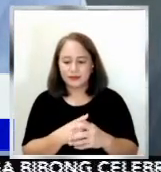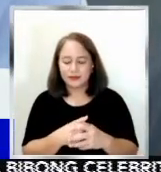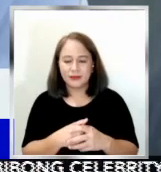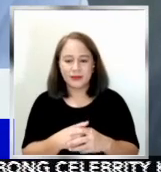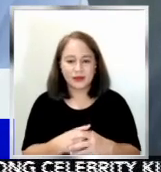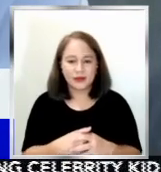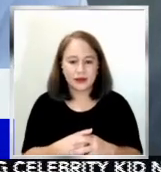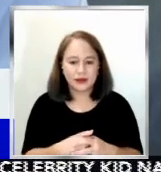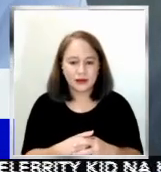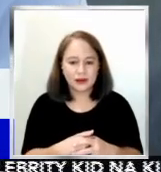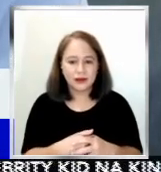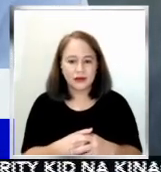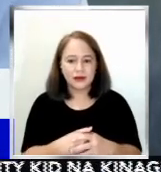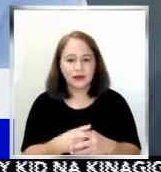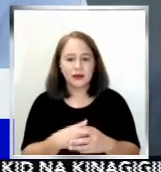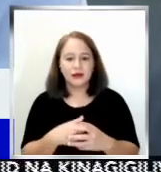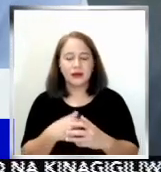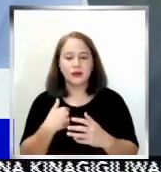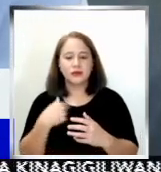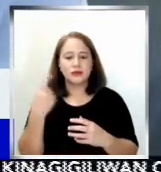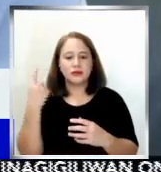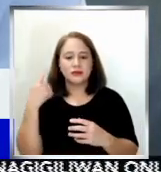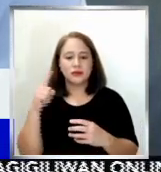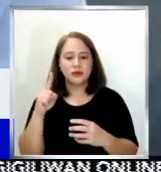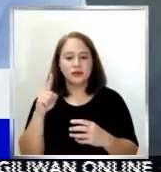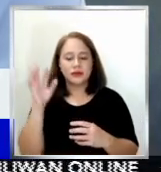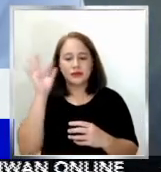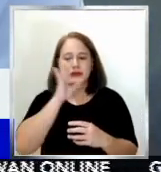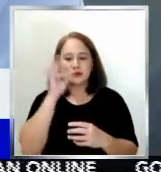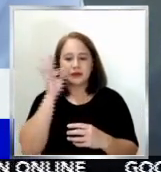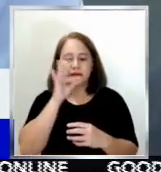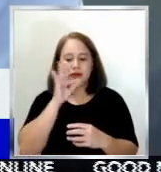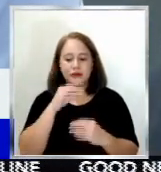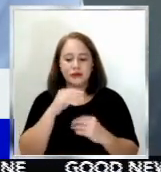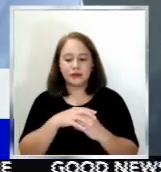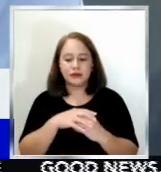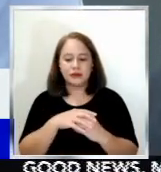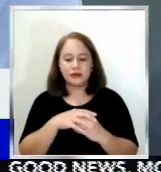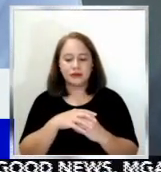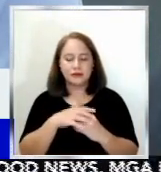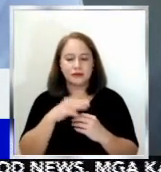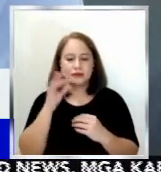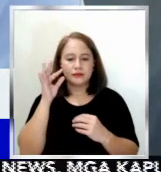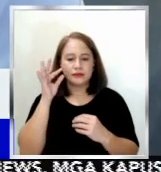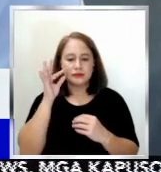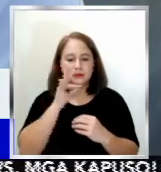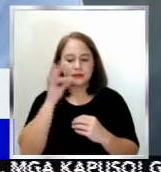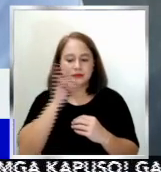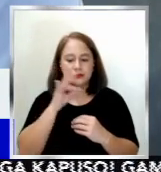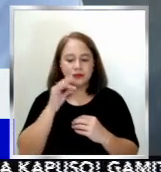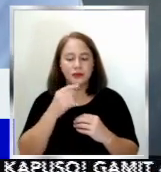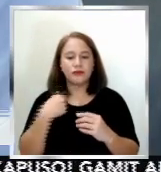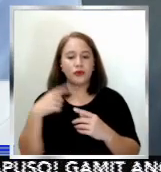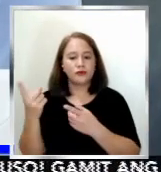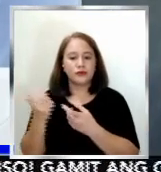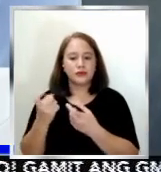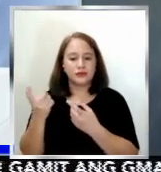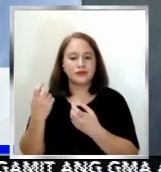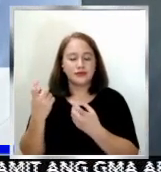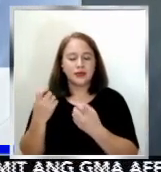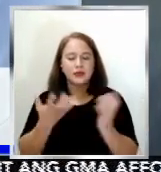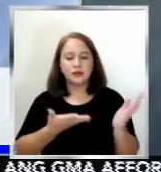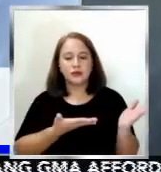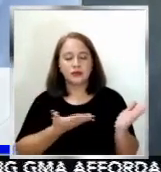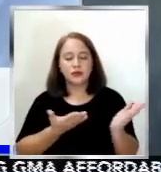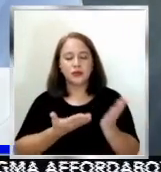engaging Filipinas or Filipino women in prostitution and offering